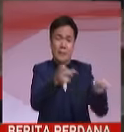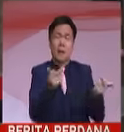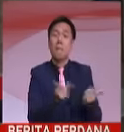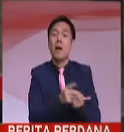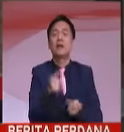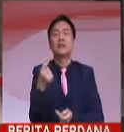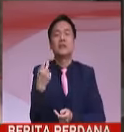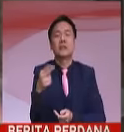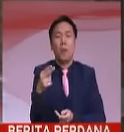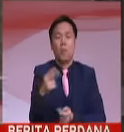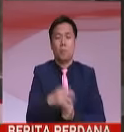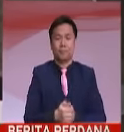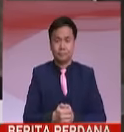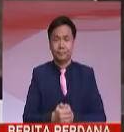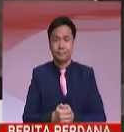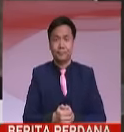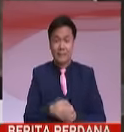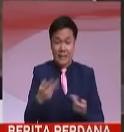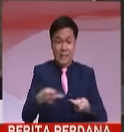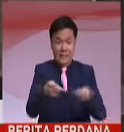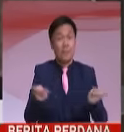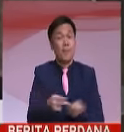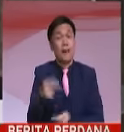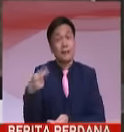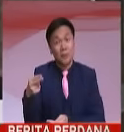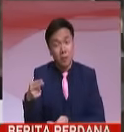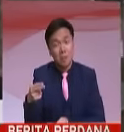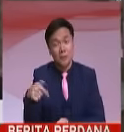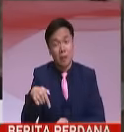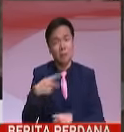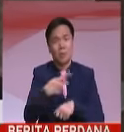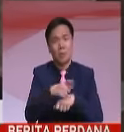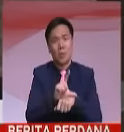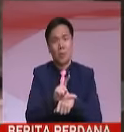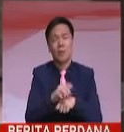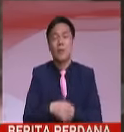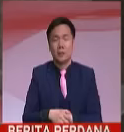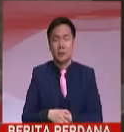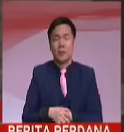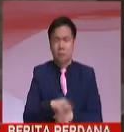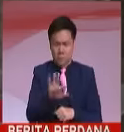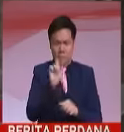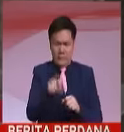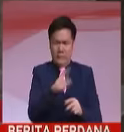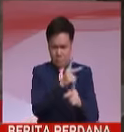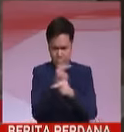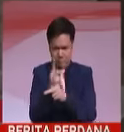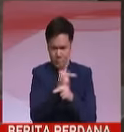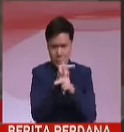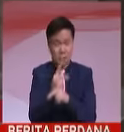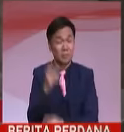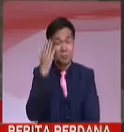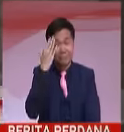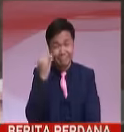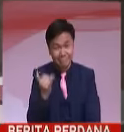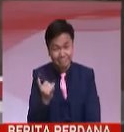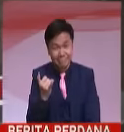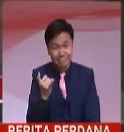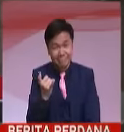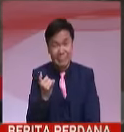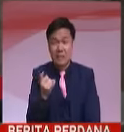dalam keadaan kita di kawasan hijau dan sebagainya supaya kita senjata buah spidol sekitar tak nampak